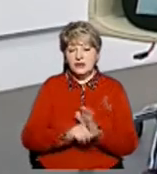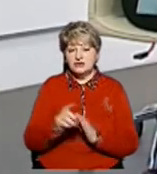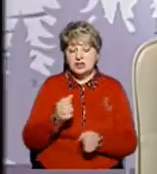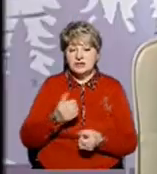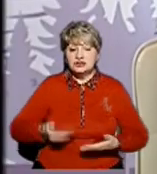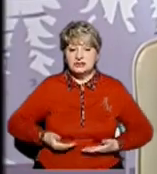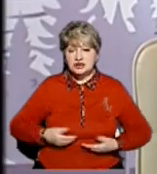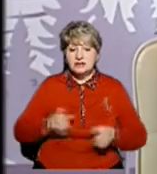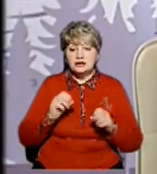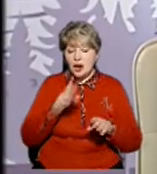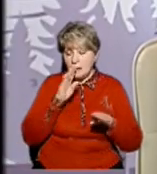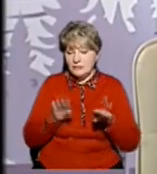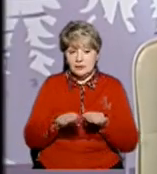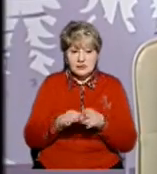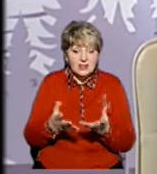зараз приходить вже і